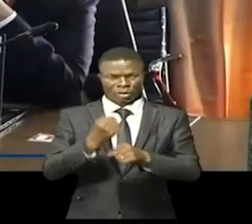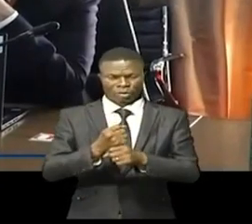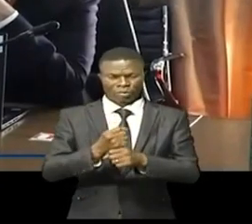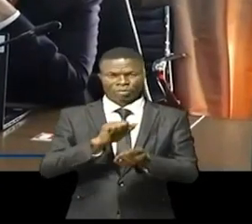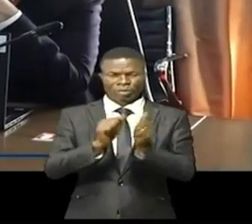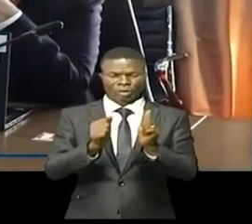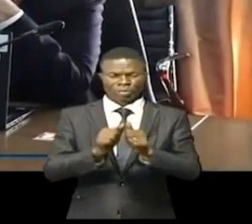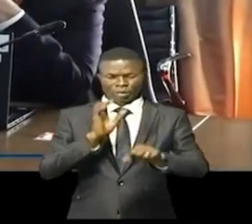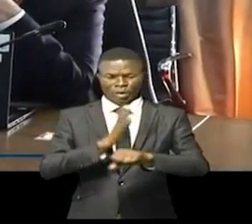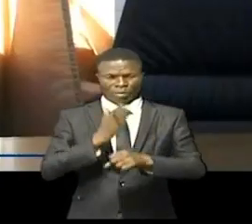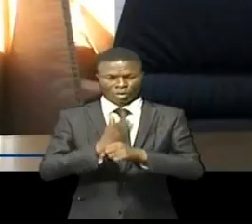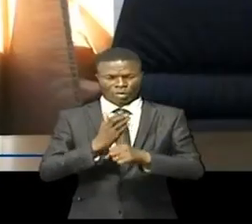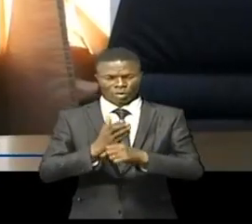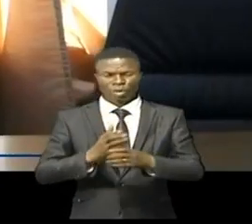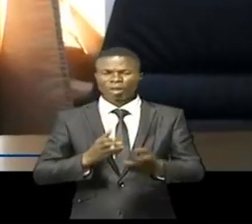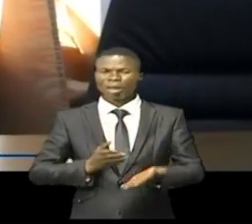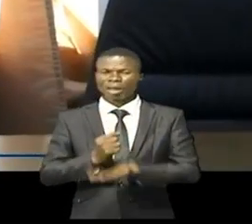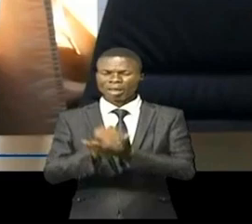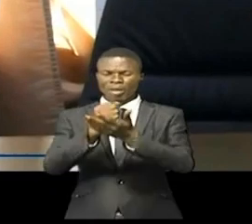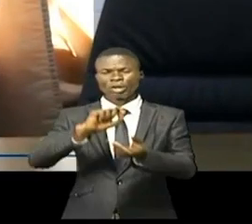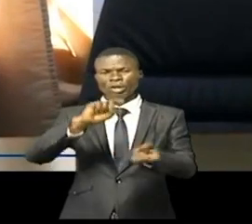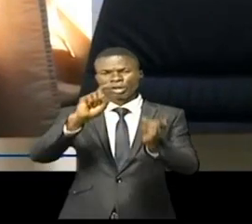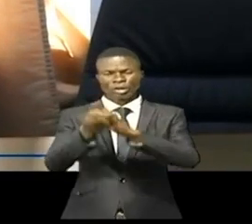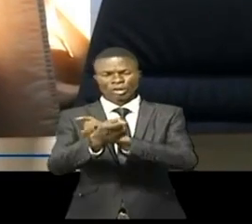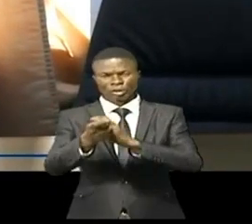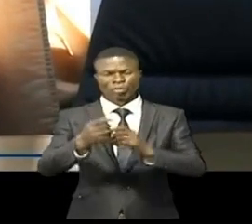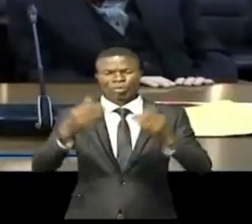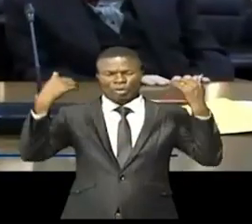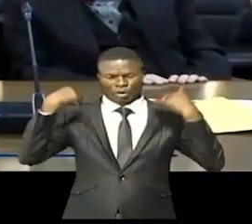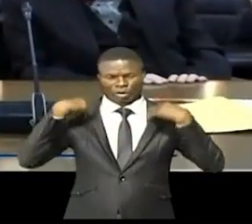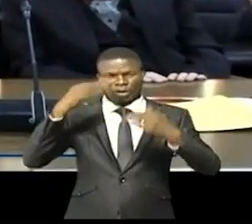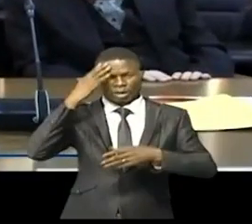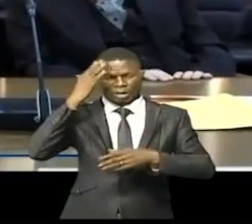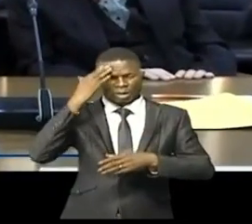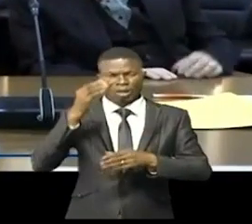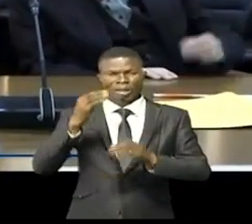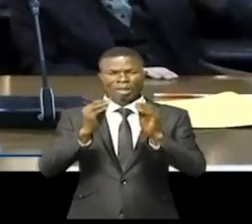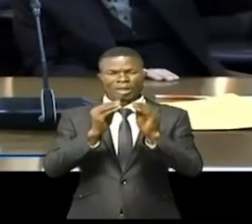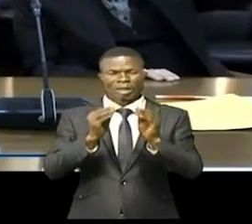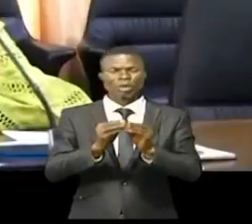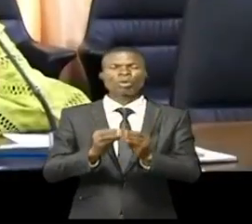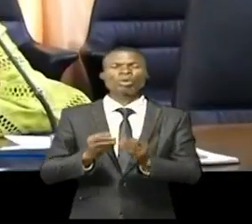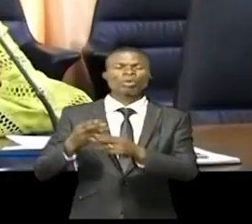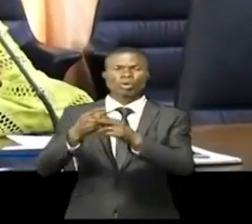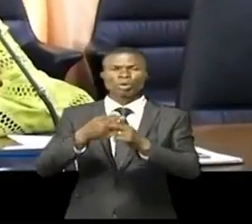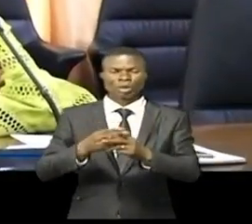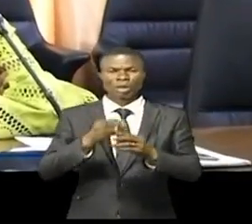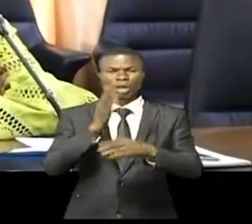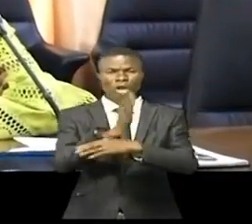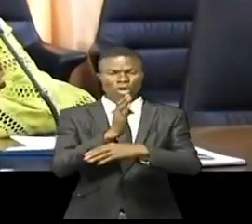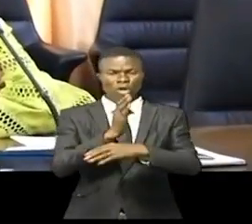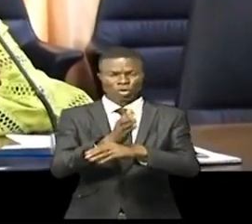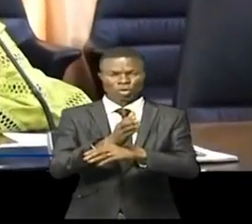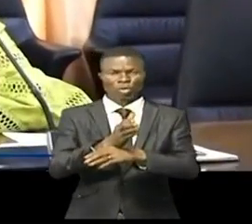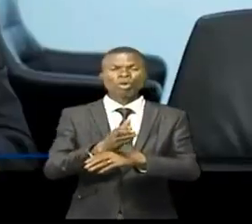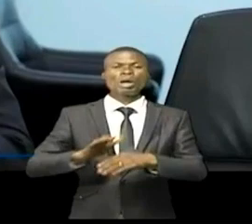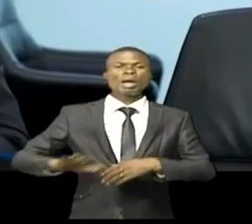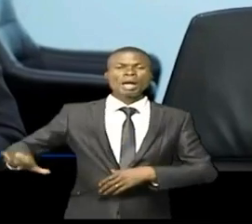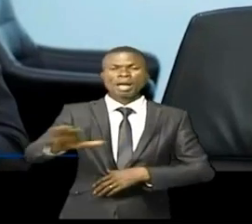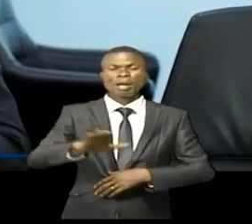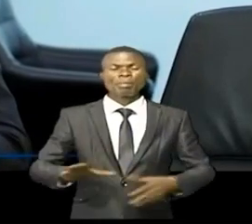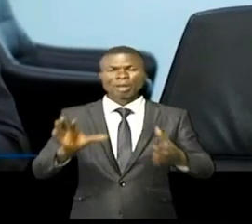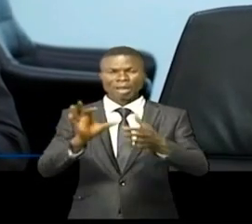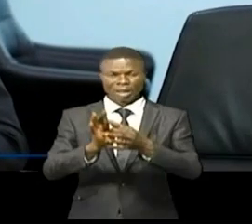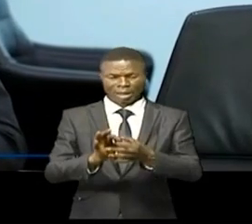jalons contenus dans la feuille de route de la transition reconnue par le Conseil de sécurité. Le Conseil de sécurité a intégré cette feuille de